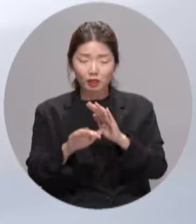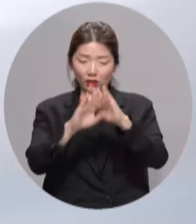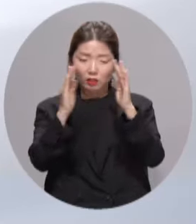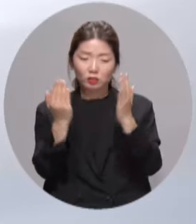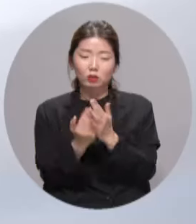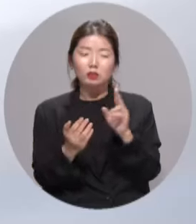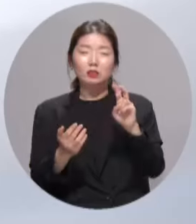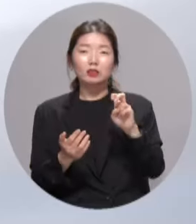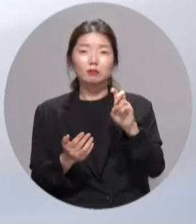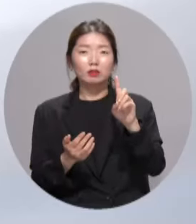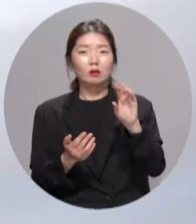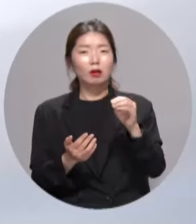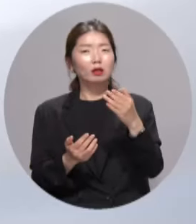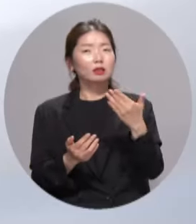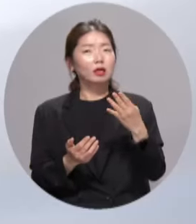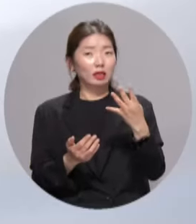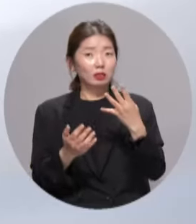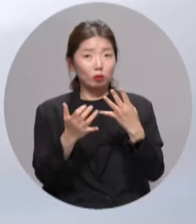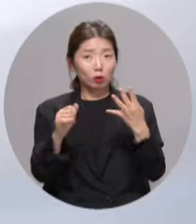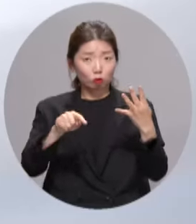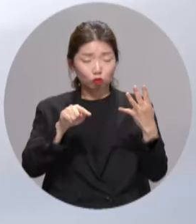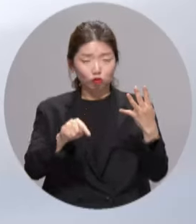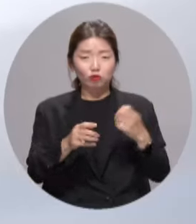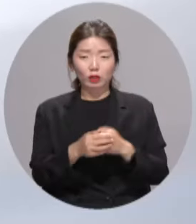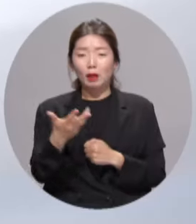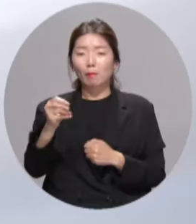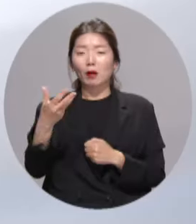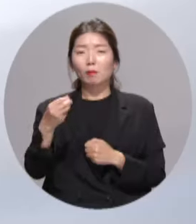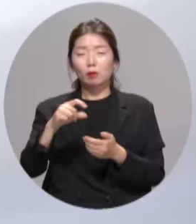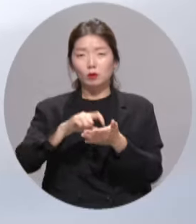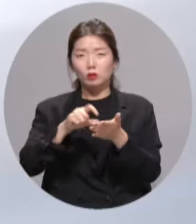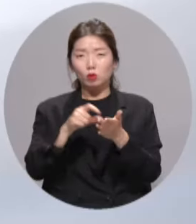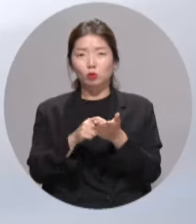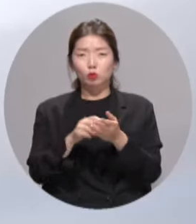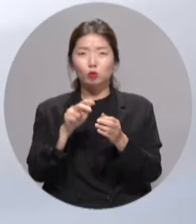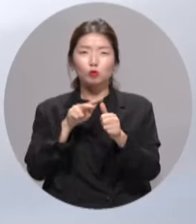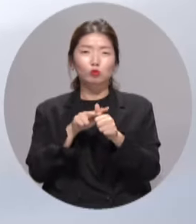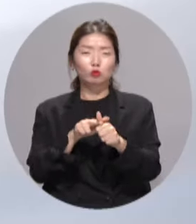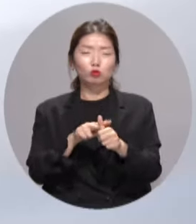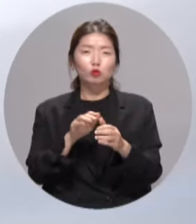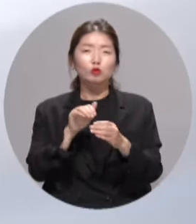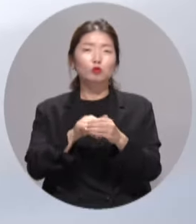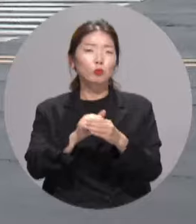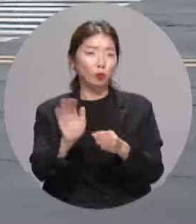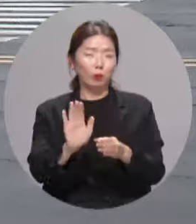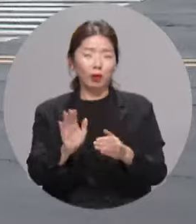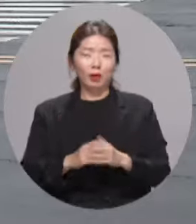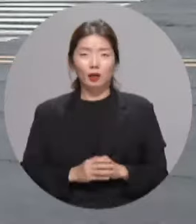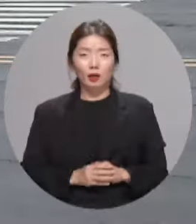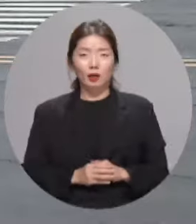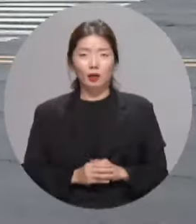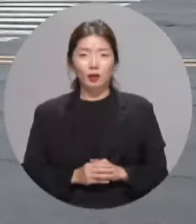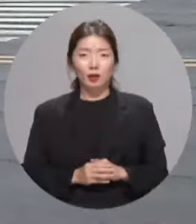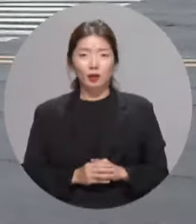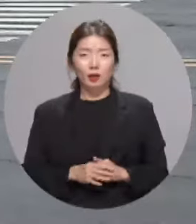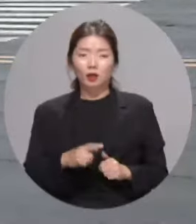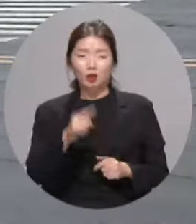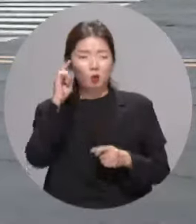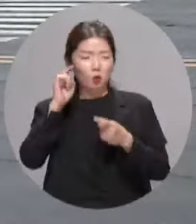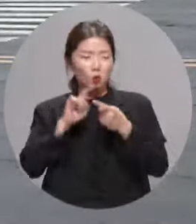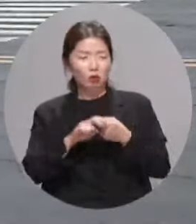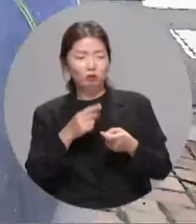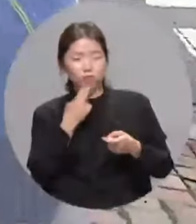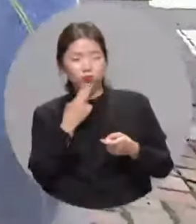전체 21만 4천여 명의 유권자 가운데 8만 명 가까이 투표에 나서지 않았습니다. 유권자의